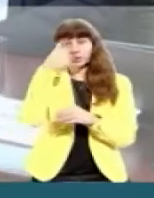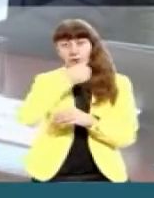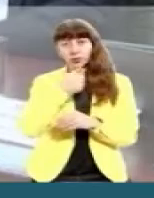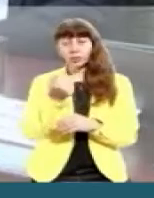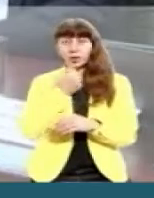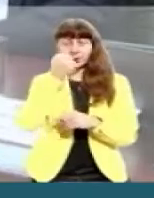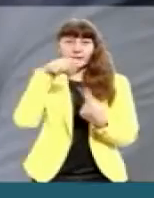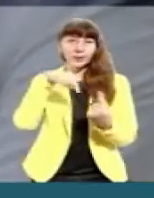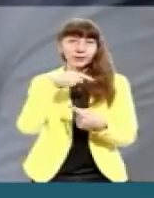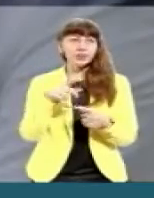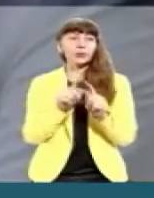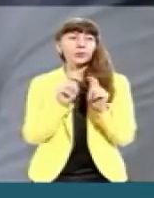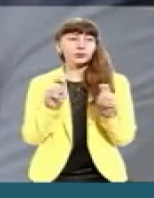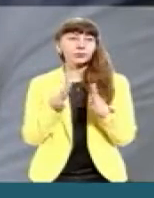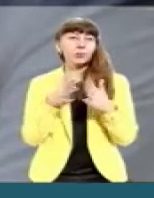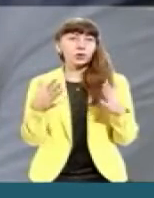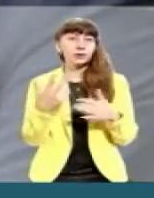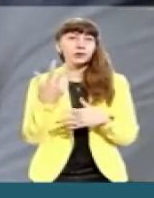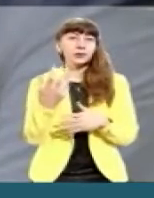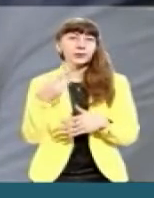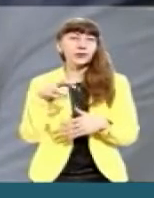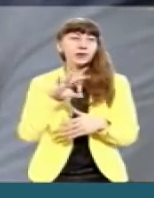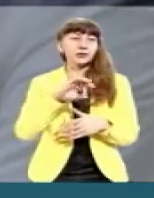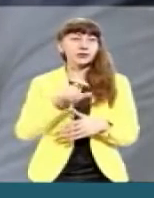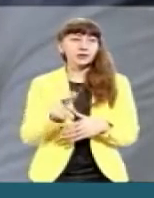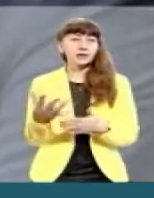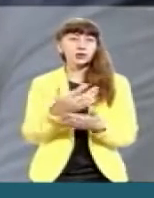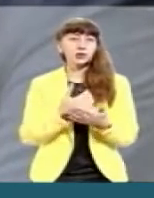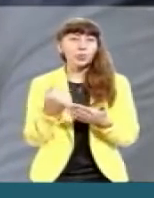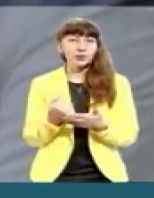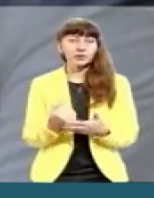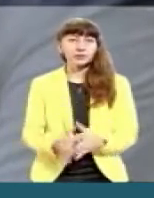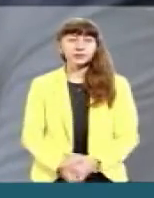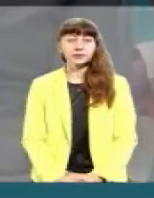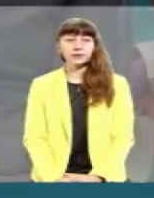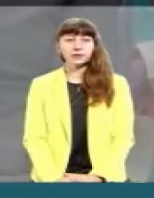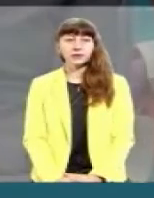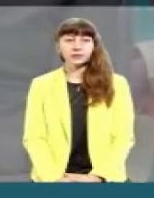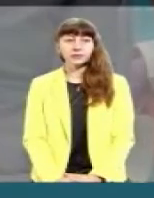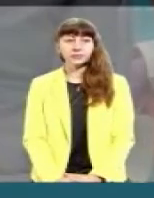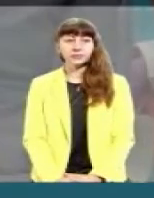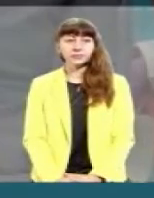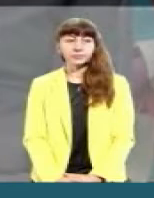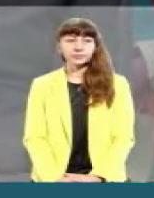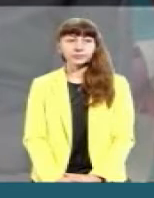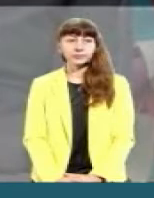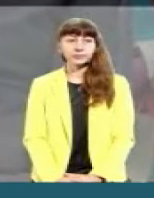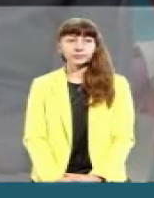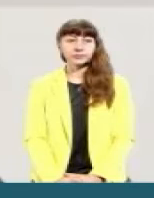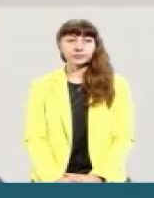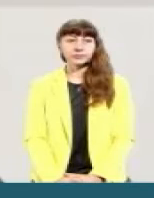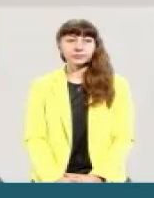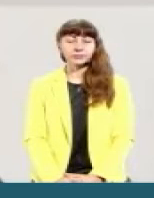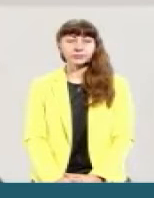кәсіпкерлікті дамыту тақырыбы қозғалды. Жалпы биылғы жылы бизнес субъектілерінің арқасында 300 миллиард теңгеден астам қаржы